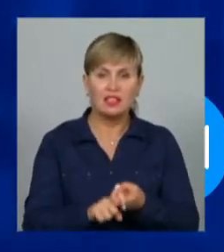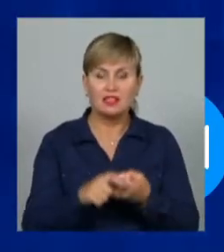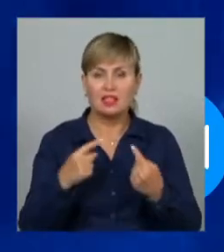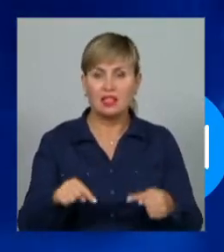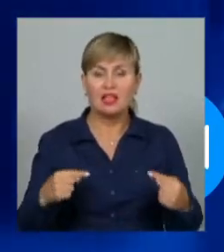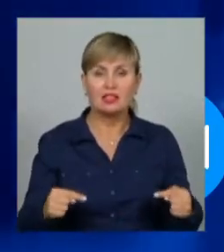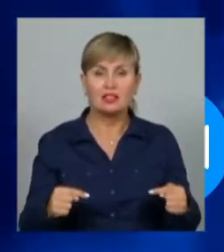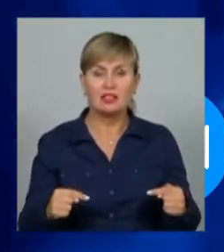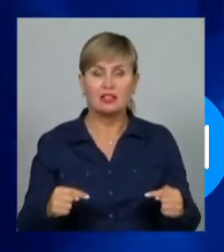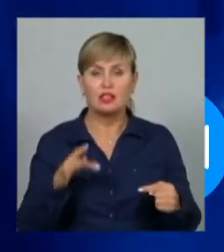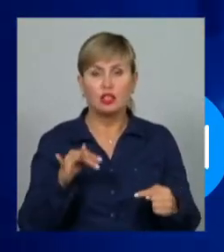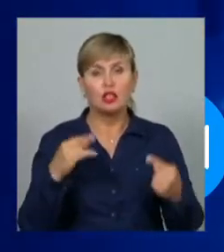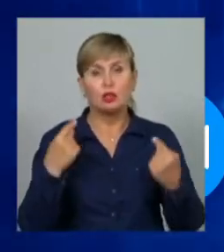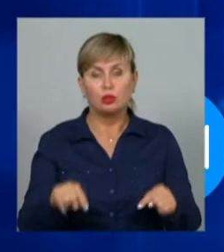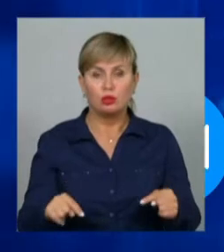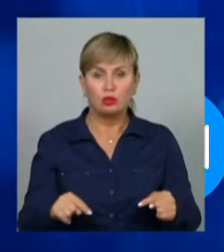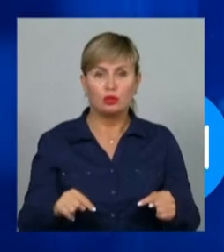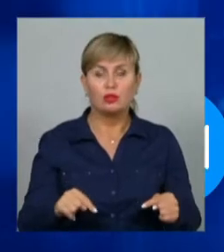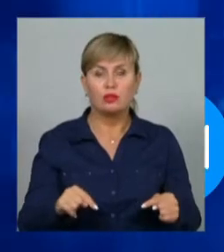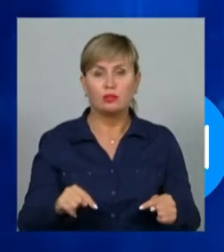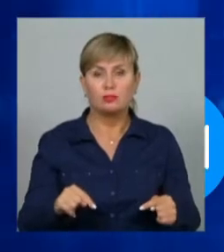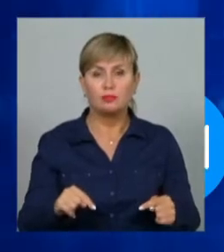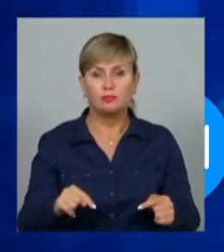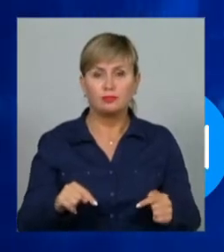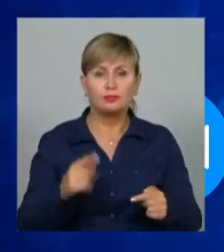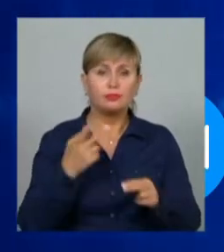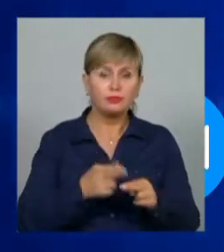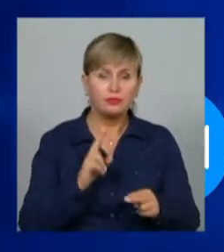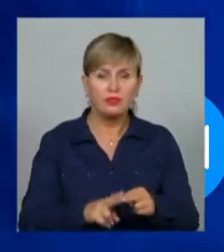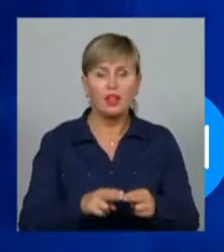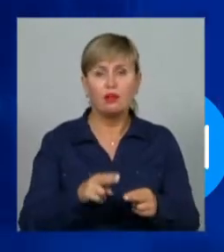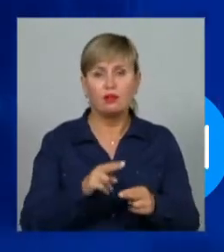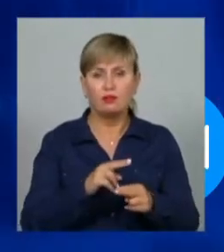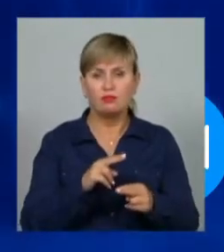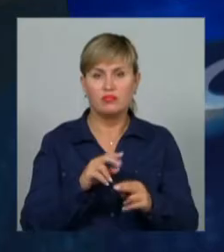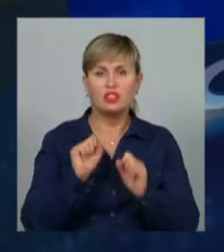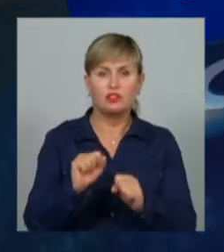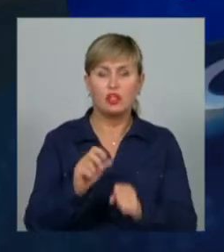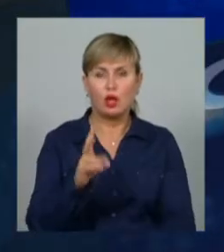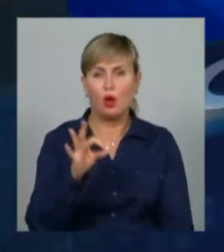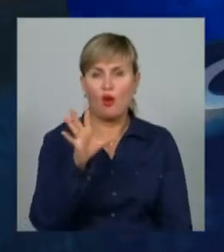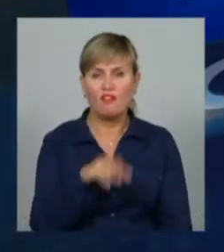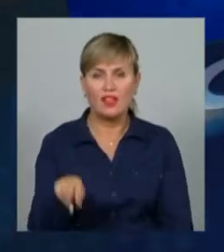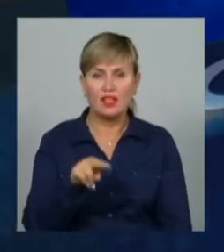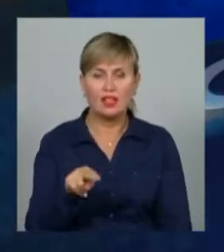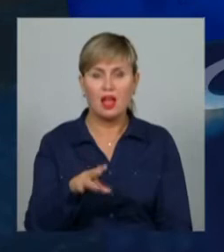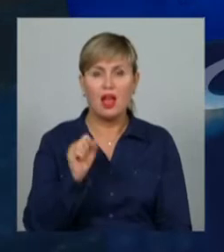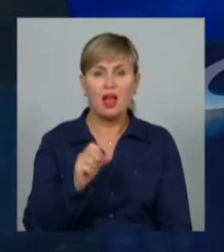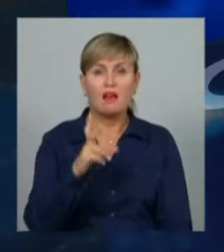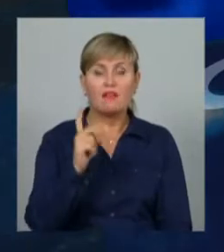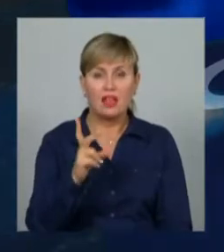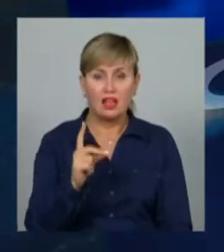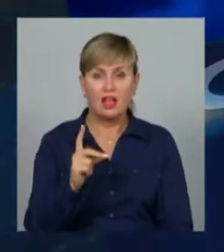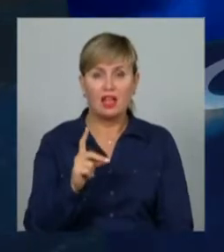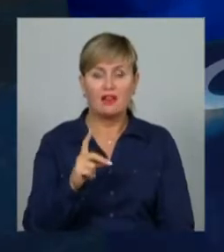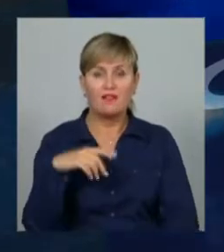антител или других антител специфичных, которые нейтрализуют вирус ковида. А вторая вакцинация –